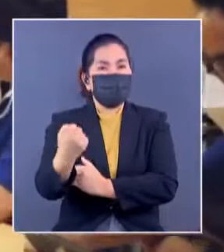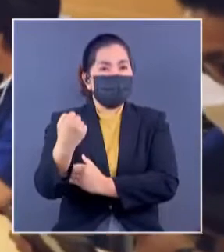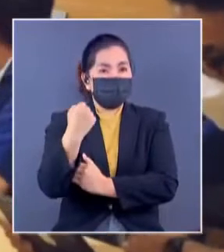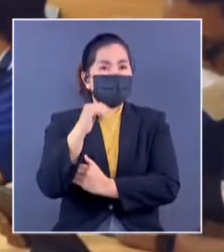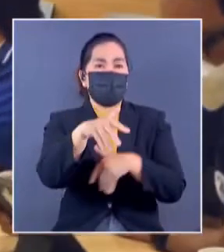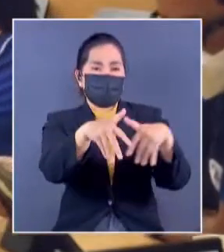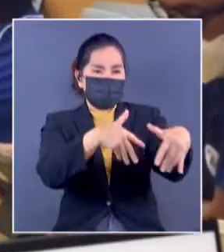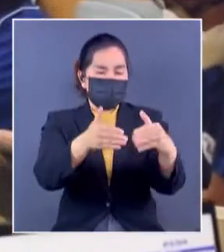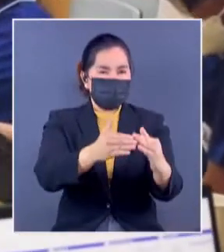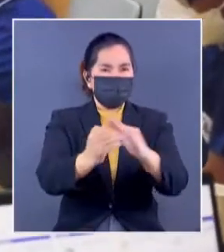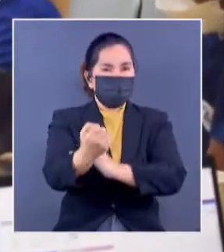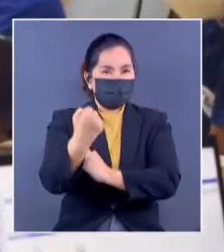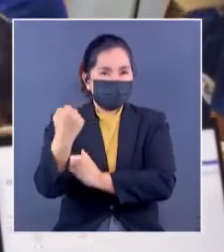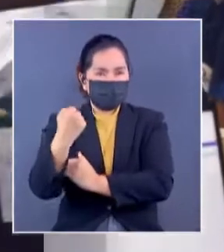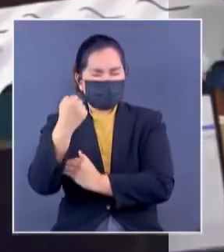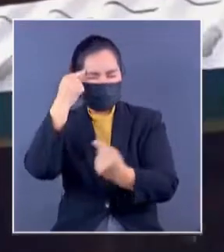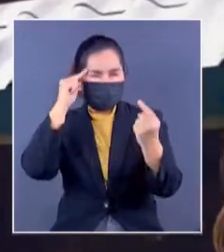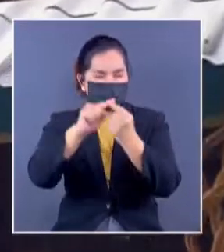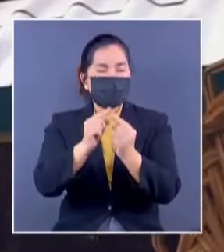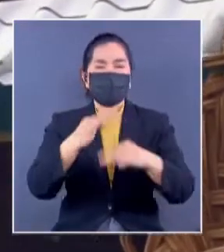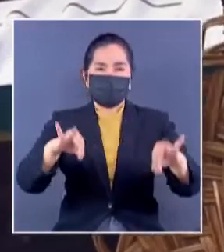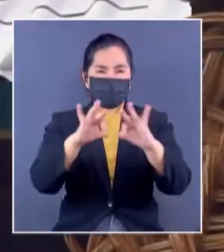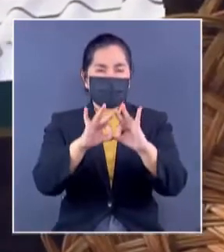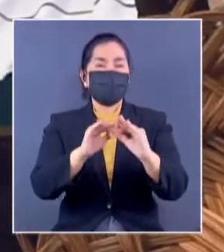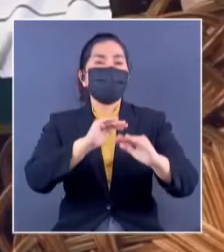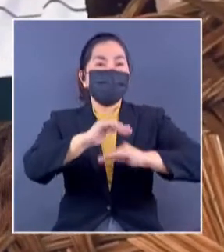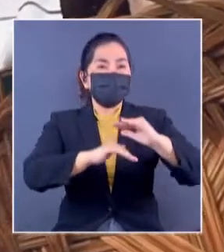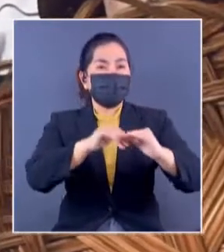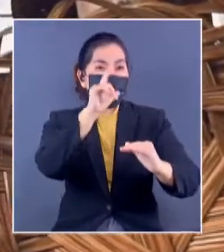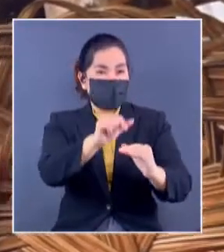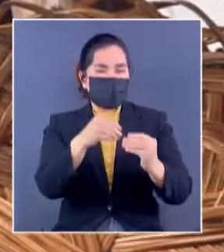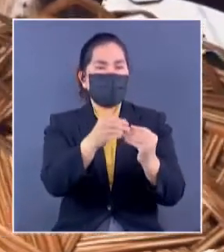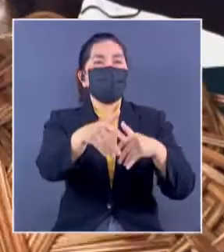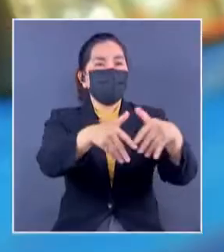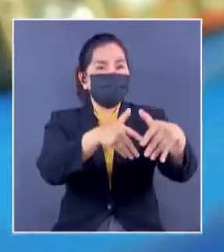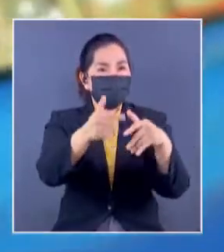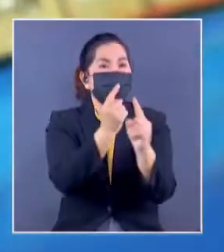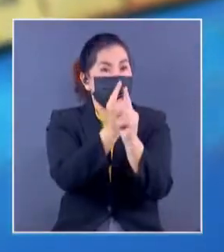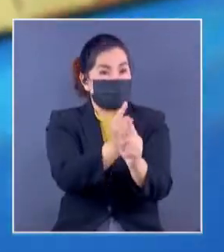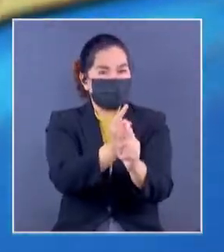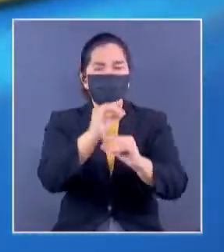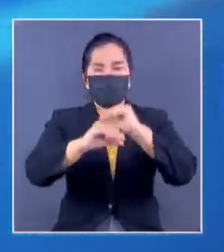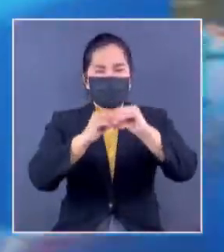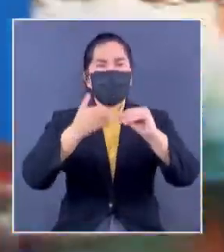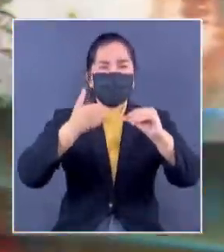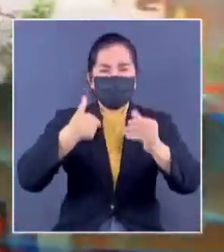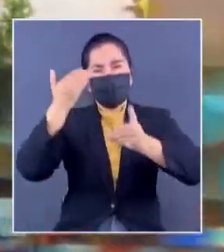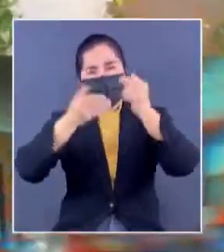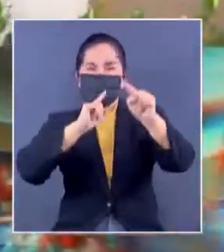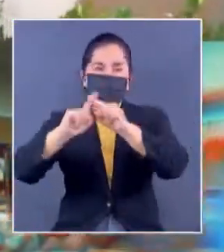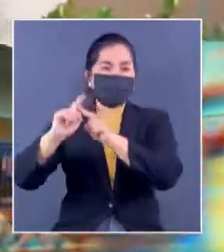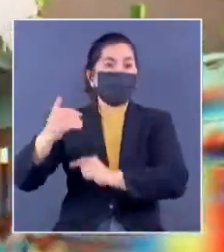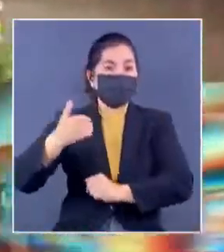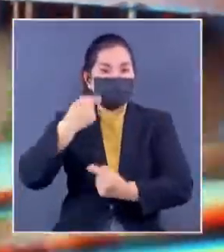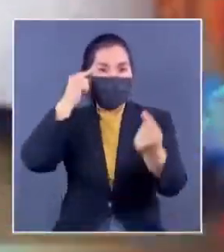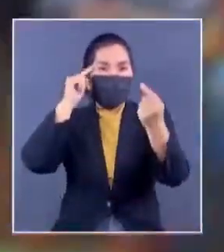ององค์กรชุมชนโดยเน้นการพัฒนาโดยที่มีชุมชนเป็นแกนหลักผ่านโครงการและกิจกรรมต่าง